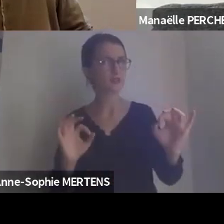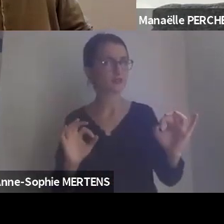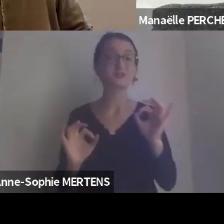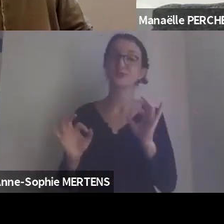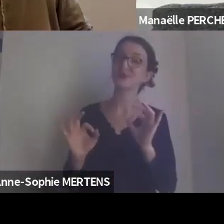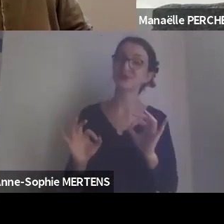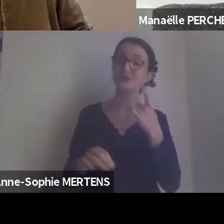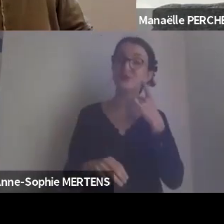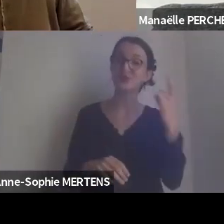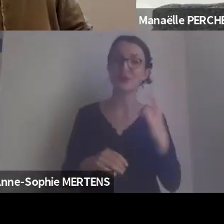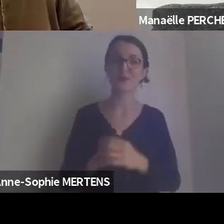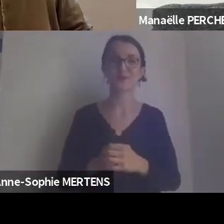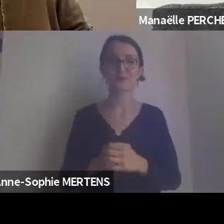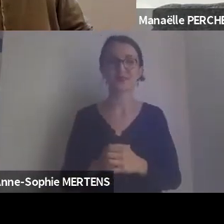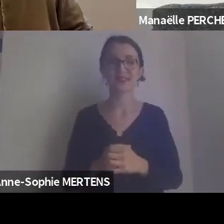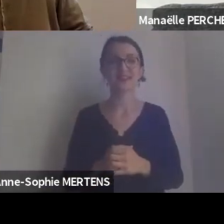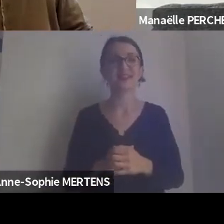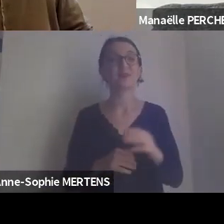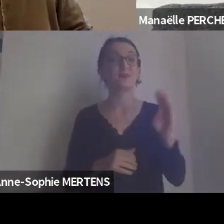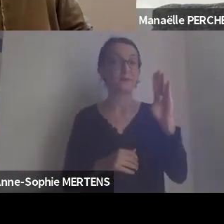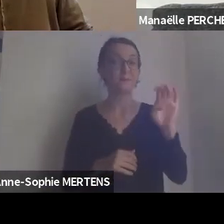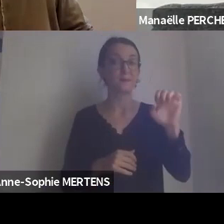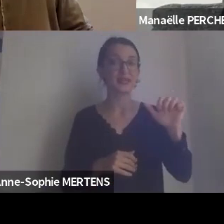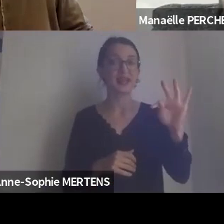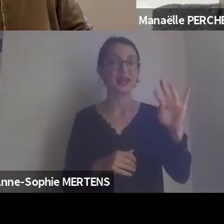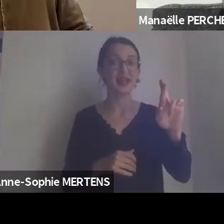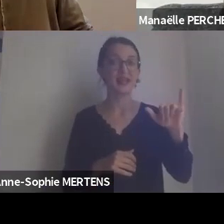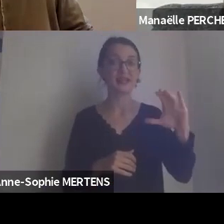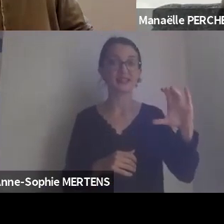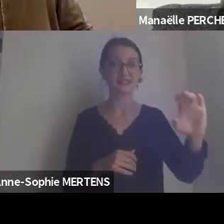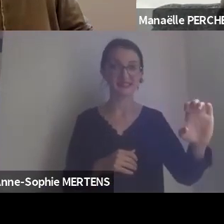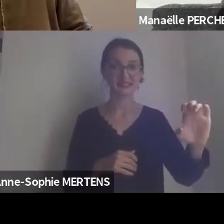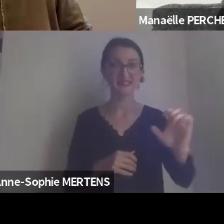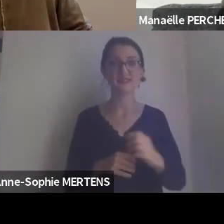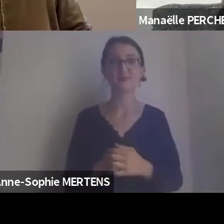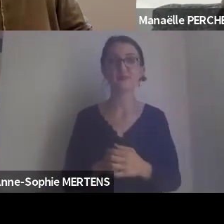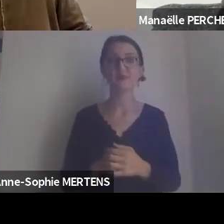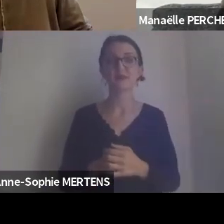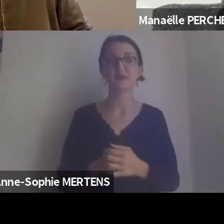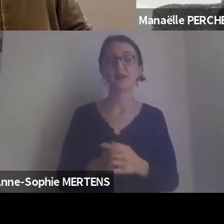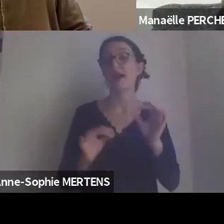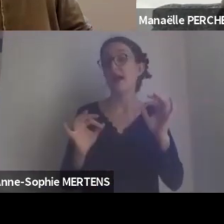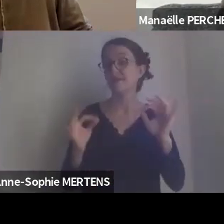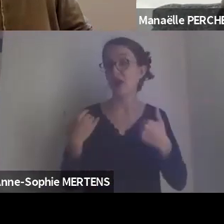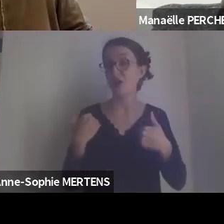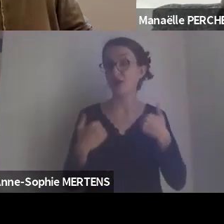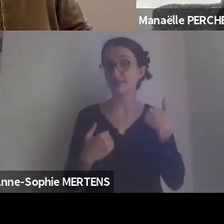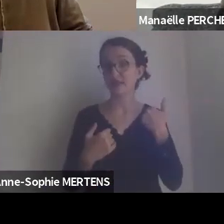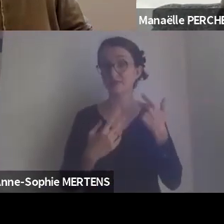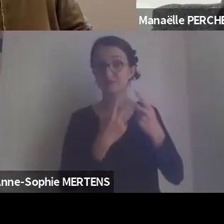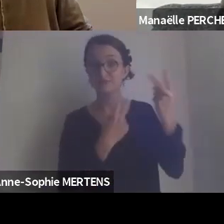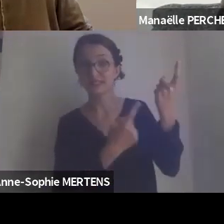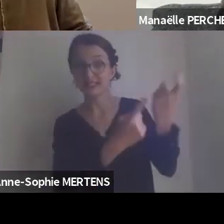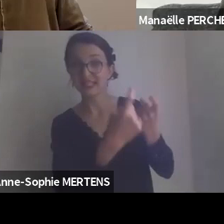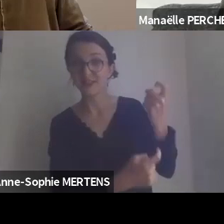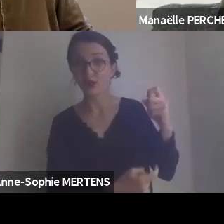Académicienne, me semble-t-il. Béatrice, merci pour votre question. Est-ce que l'on parle du handicap dans ce contexte auprès des prospects et clients? Effectivement, comment aborder cette question-là?